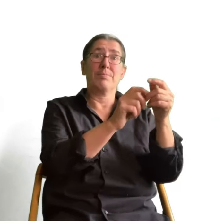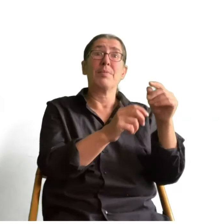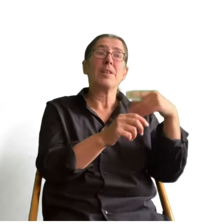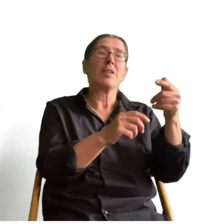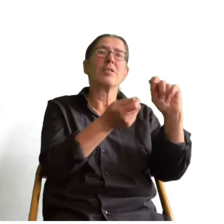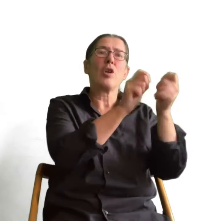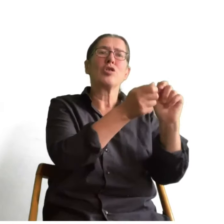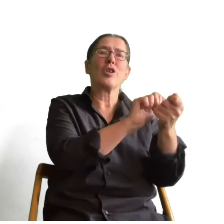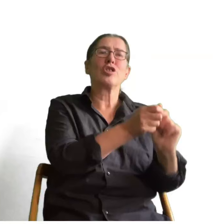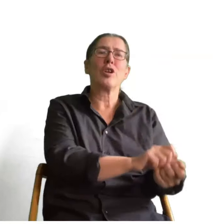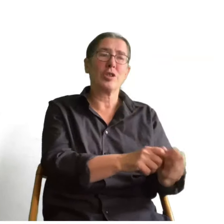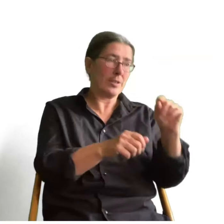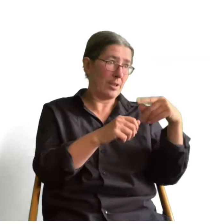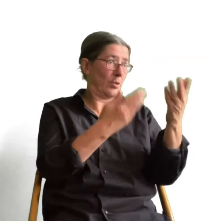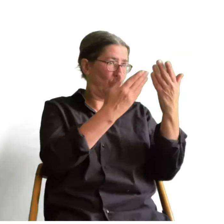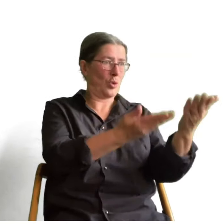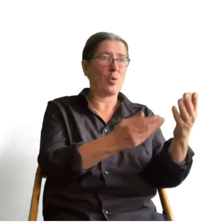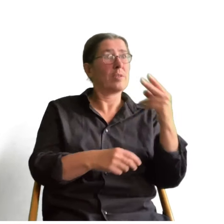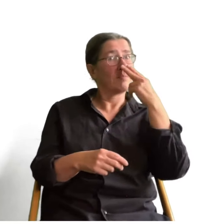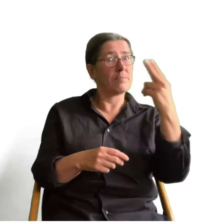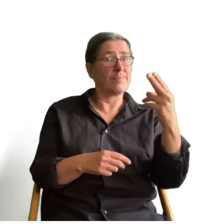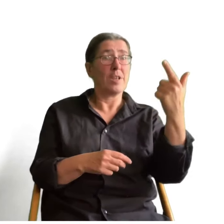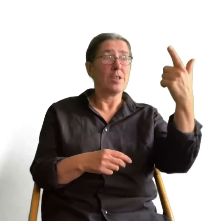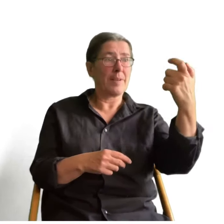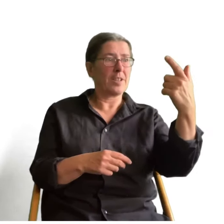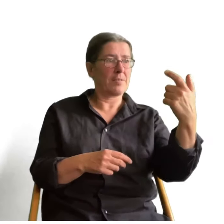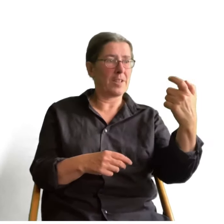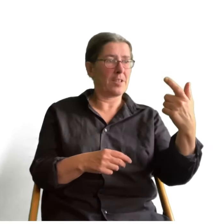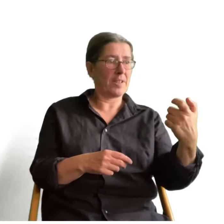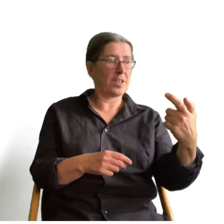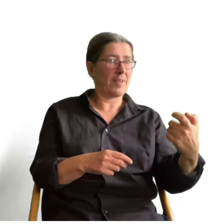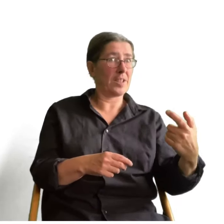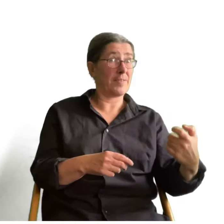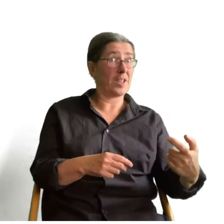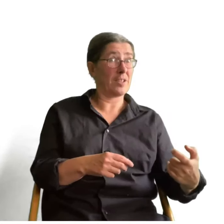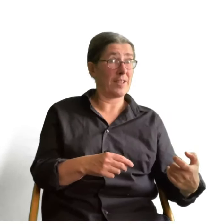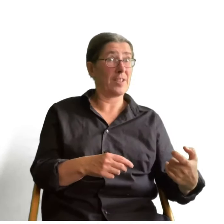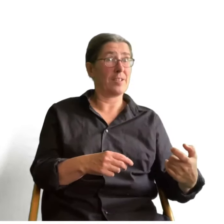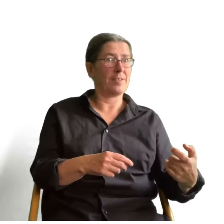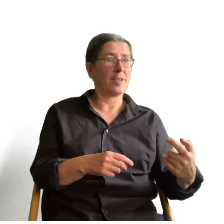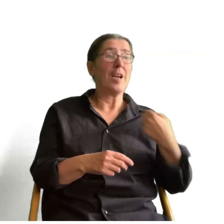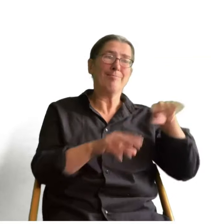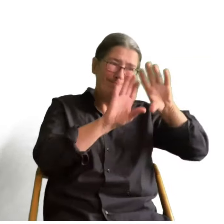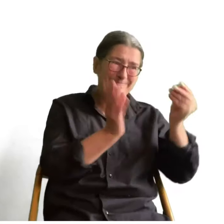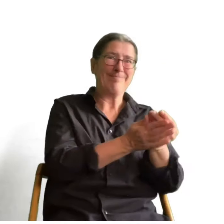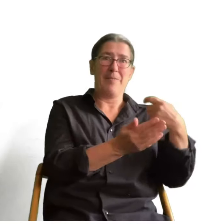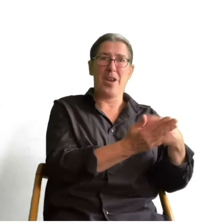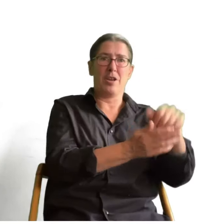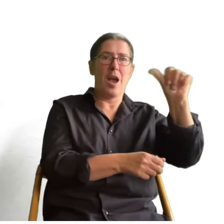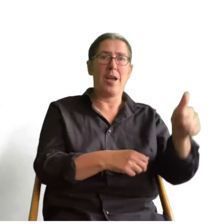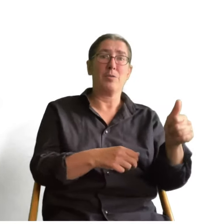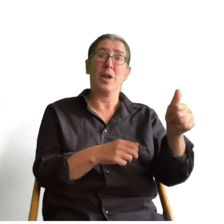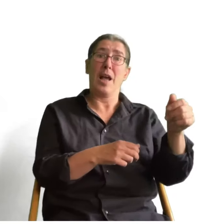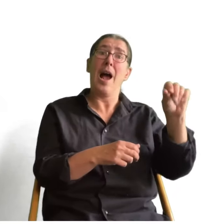folgendermaßen aus. So. Und ihr seht, wenn ich 20 und 20 und 20 und 20 und 20 Cent habe,